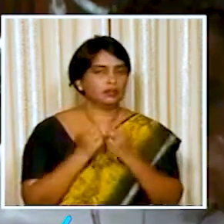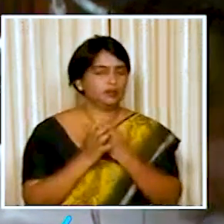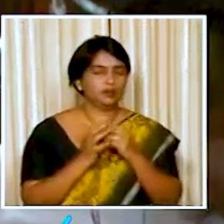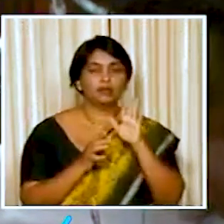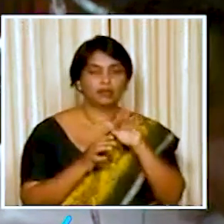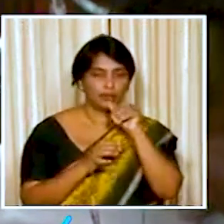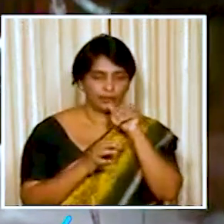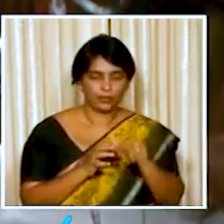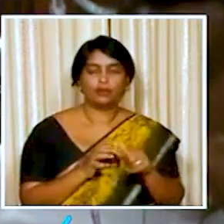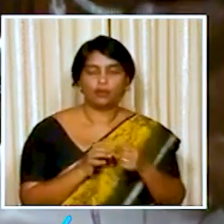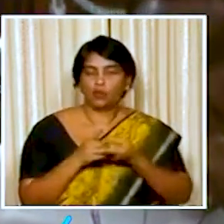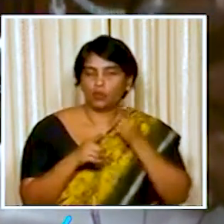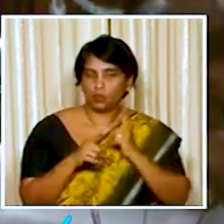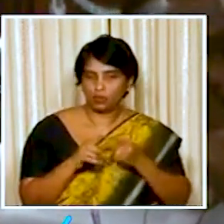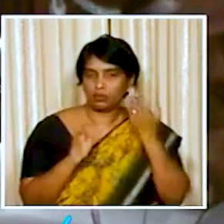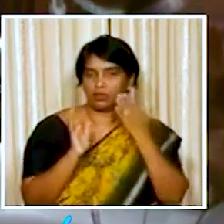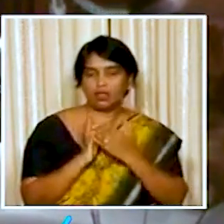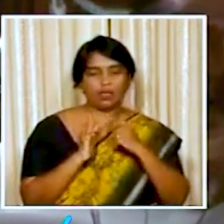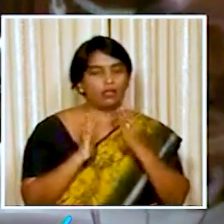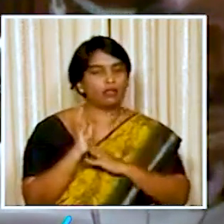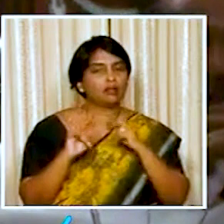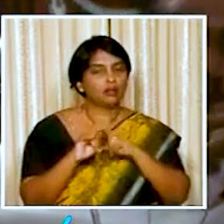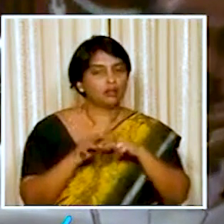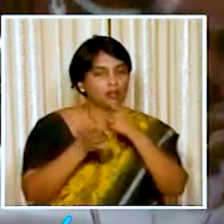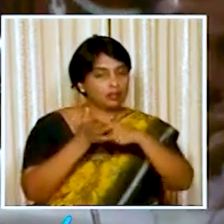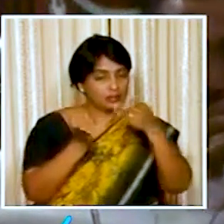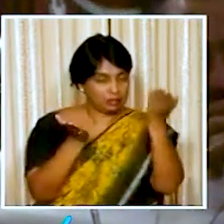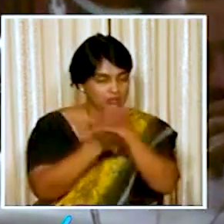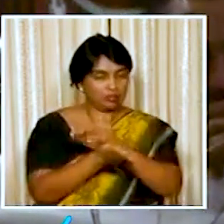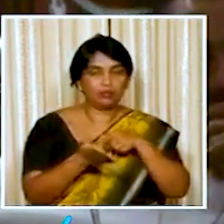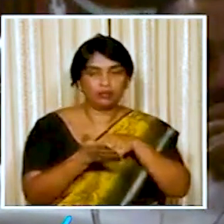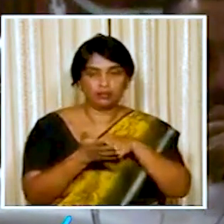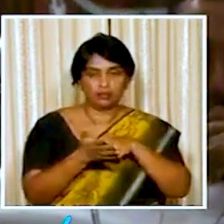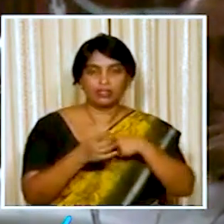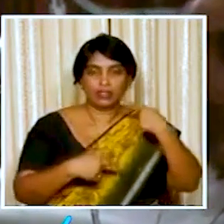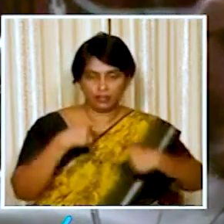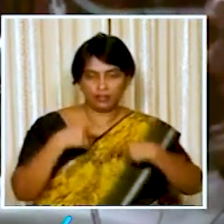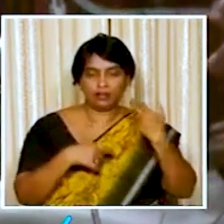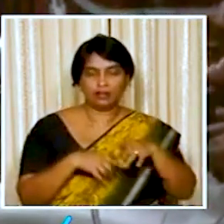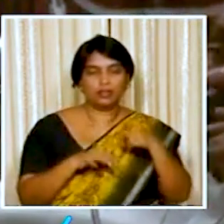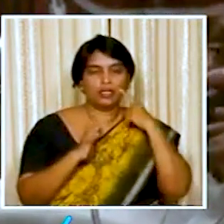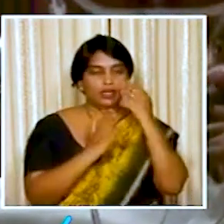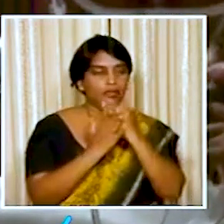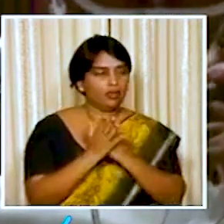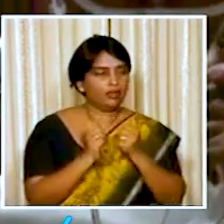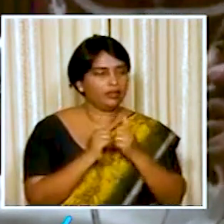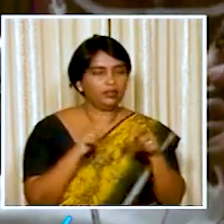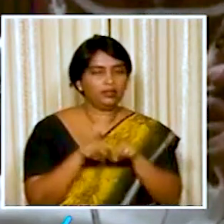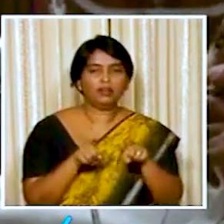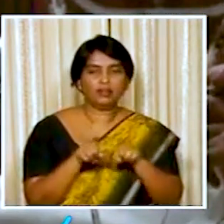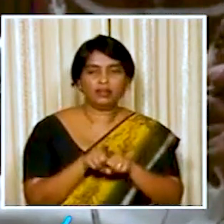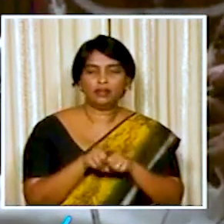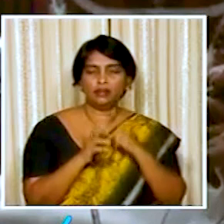මං උදාහරණයක් පෙන්නන්න. දැන් IMF එකේ ගිවිසුම කියලා බැලුවාම අපි ඒක මේක විවාද කරානේ. IMF කියනවා ඉතුරු අවුරුදු